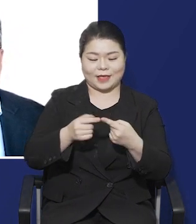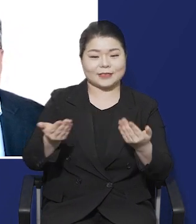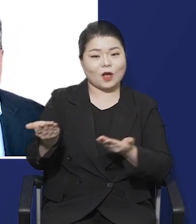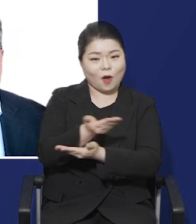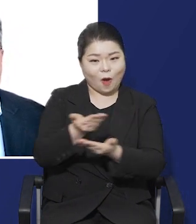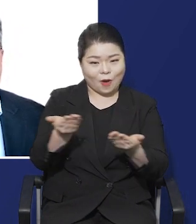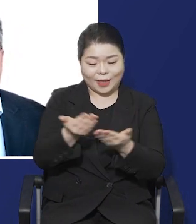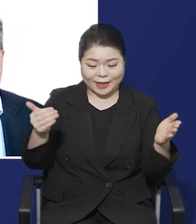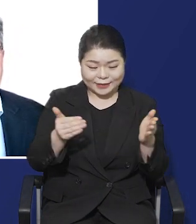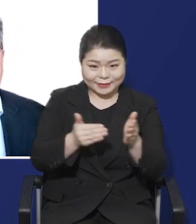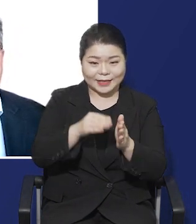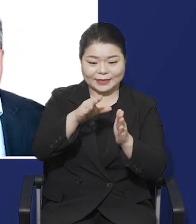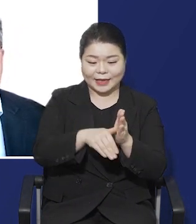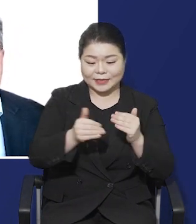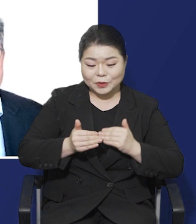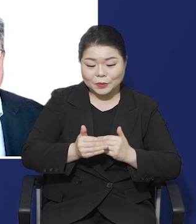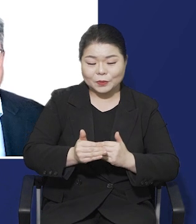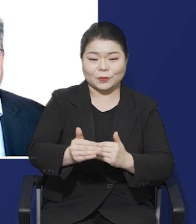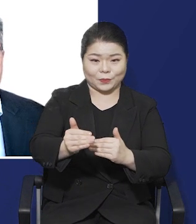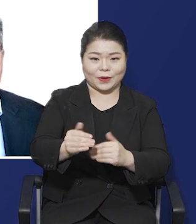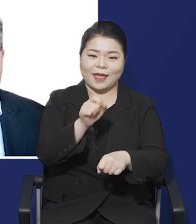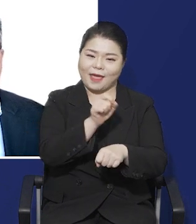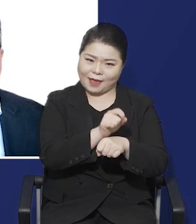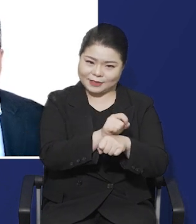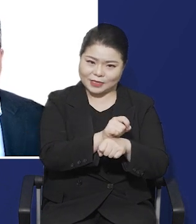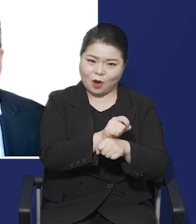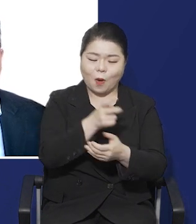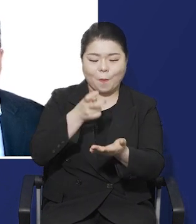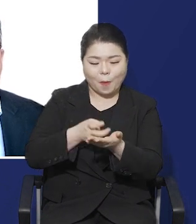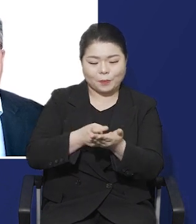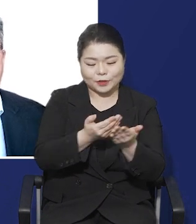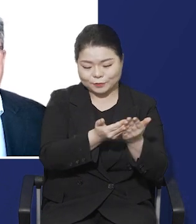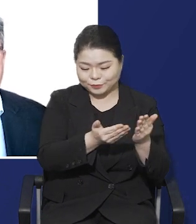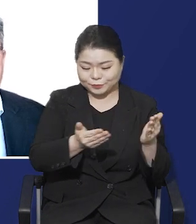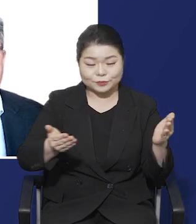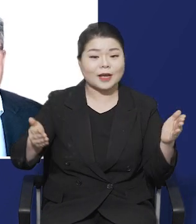종료되는 시점까지의 일련의 행정적이고 법규적인 흐름을